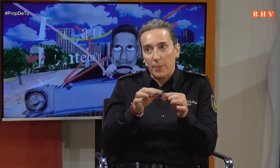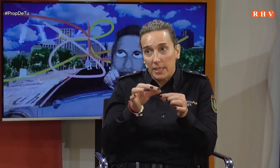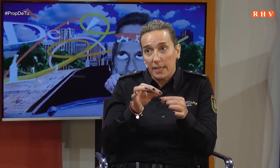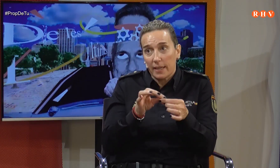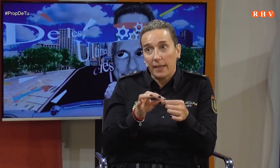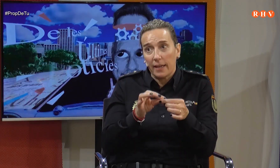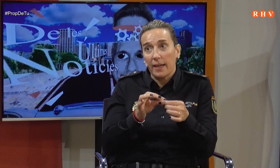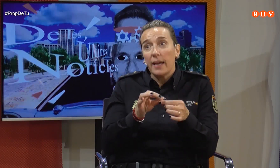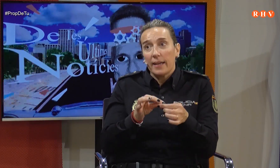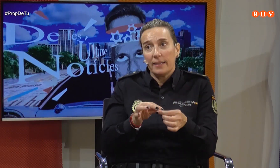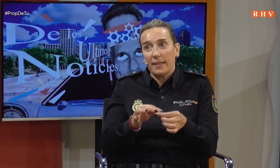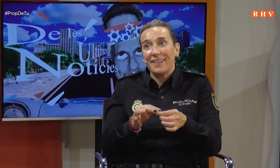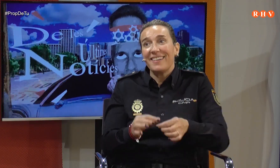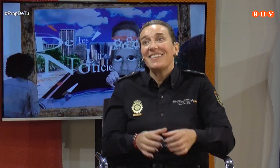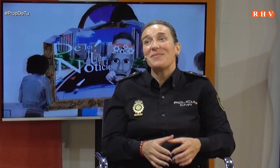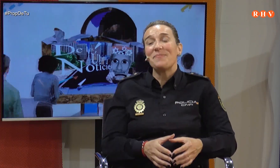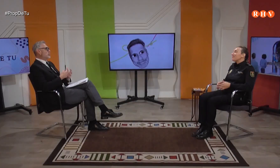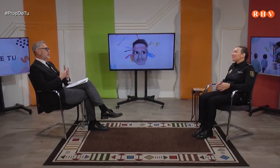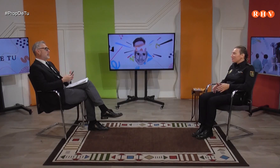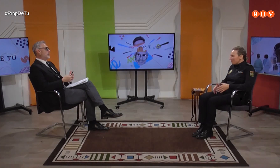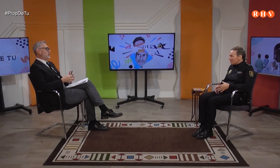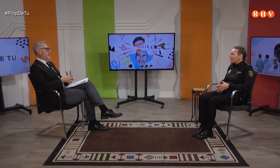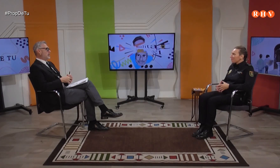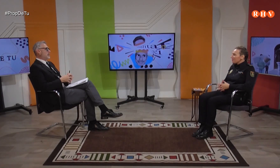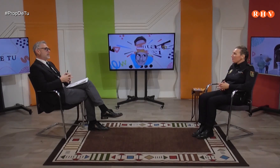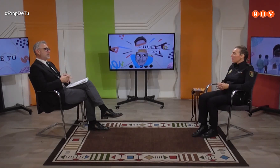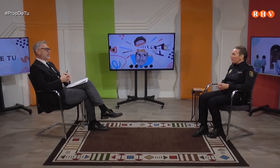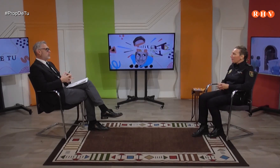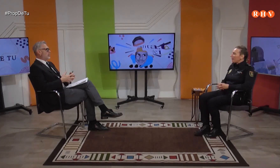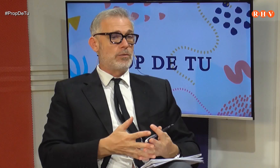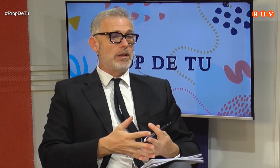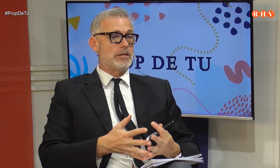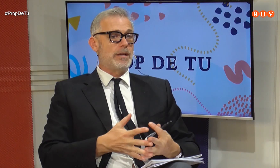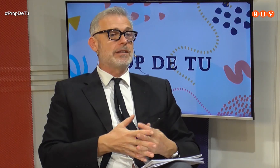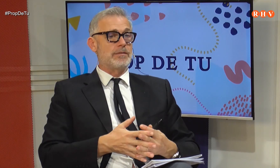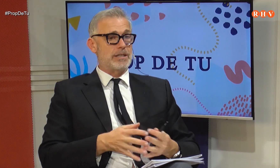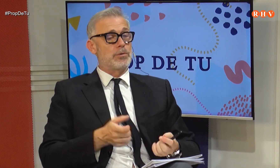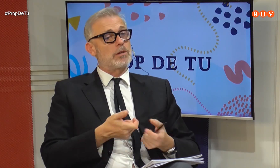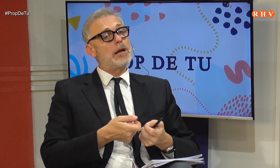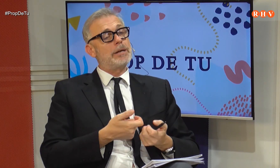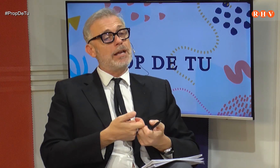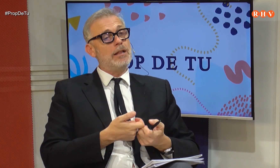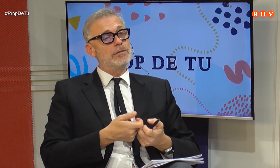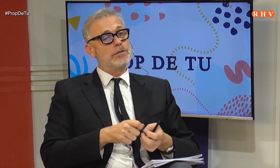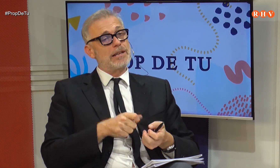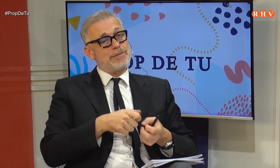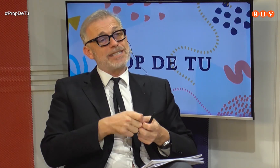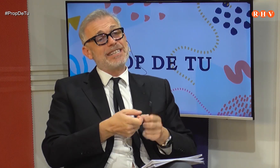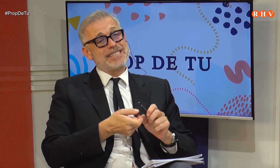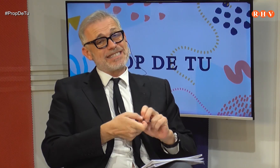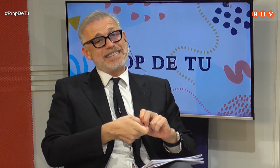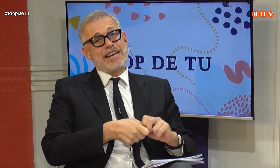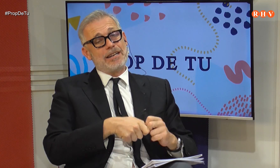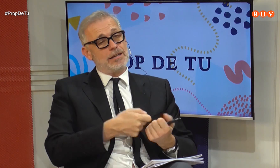aquesta presilleta que tenen. Que moltes vegades, inclús, aquesta gent que actua fraudulentament, el que fa és portar un aparell, no? Que el que fa